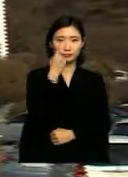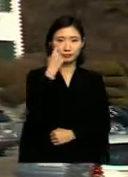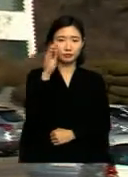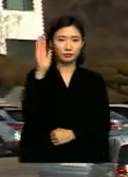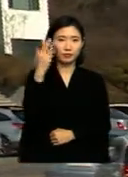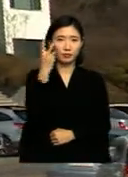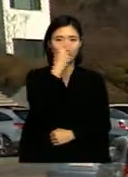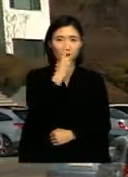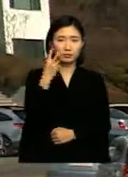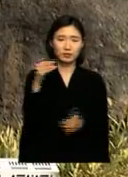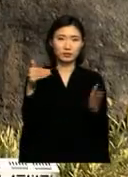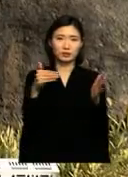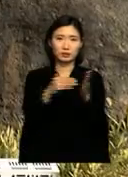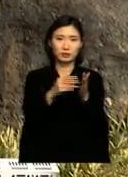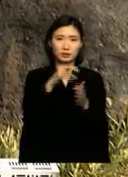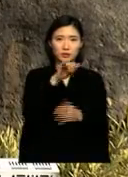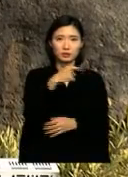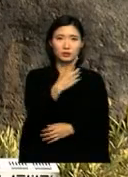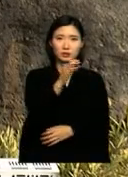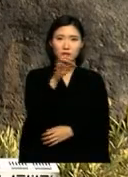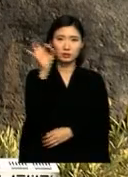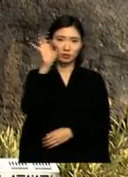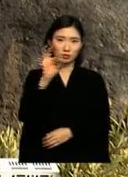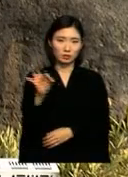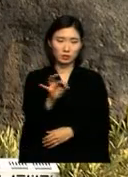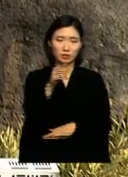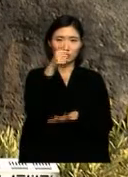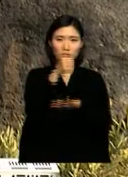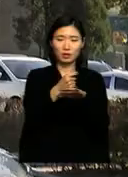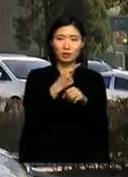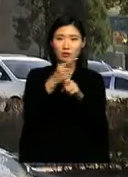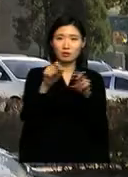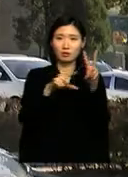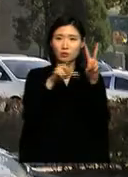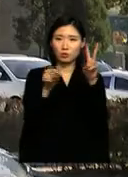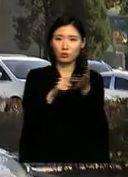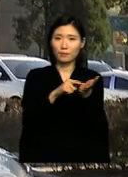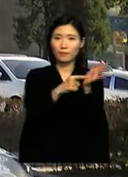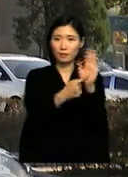최근 감사가 마무리된 시흥시와 연천군 결과는 내년